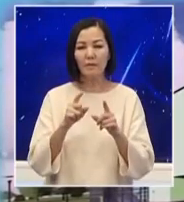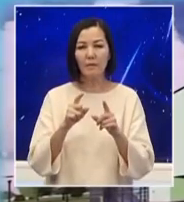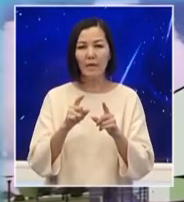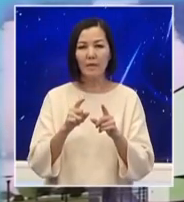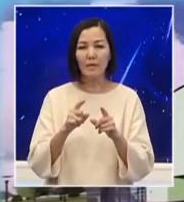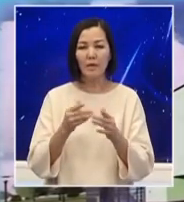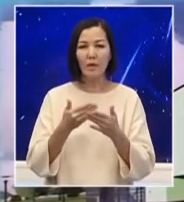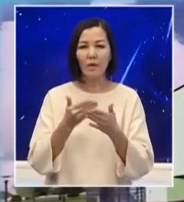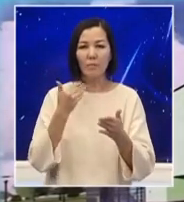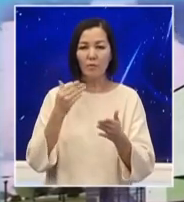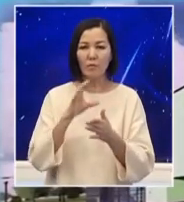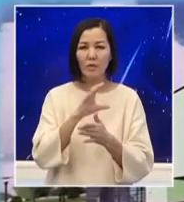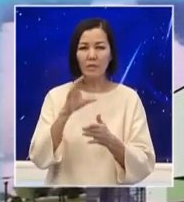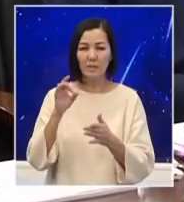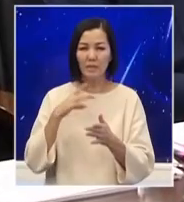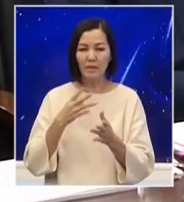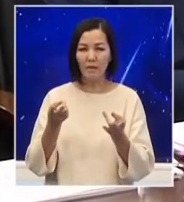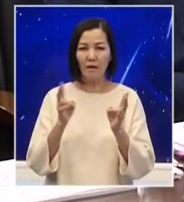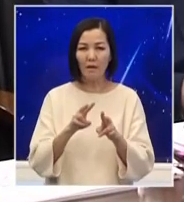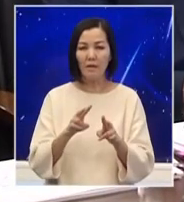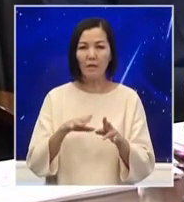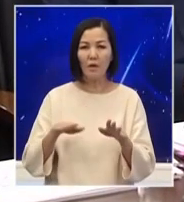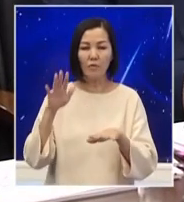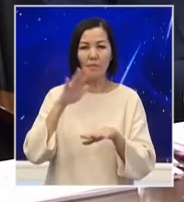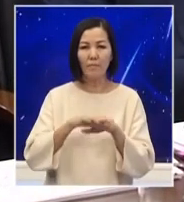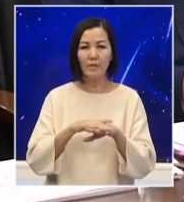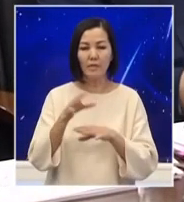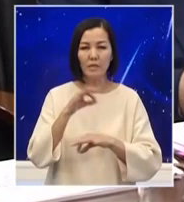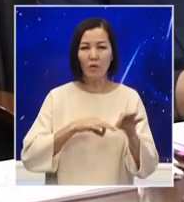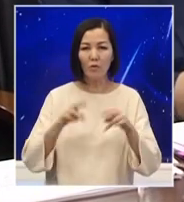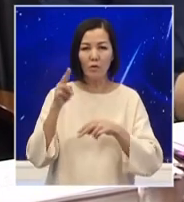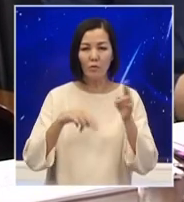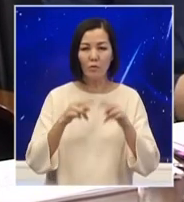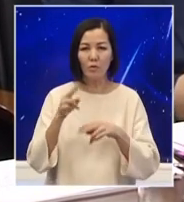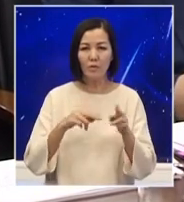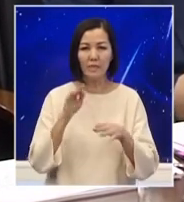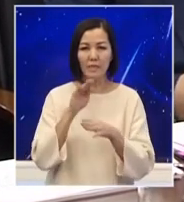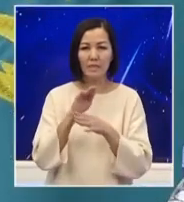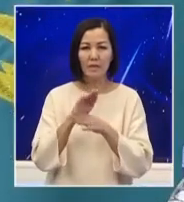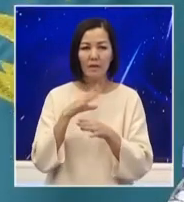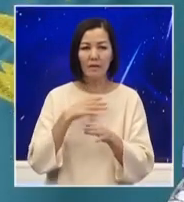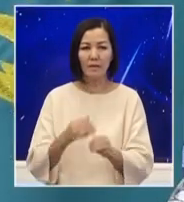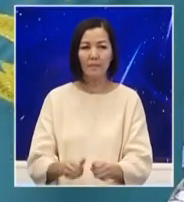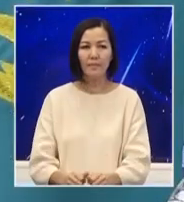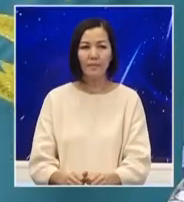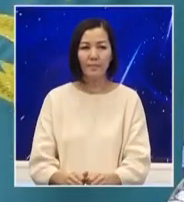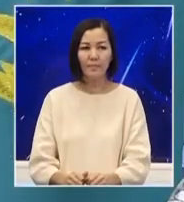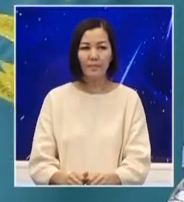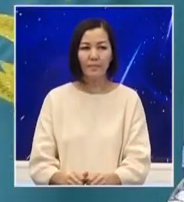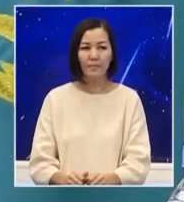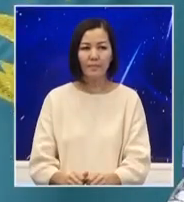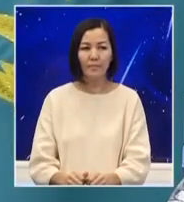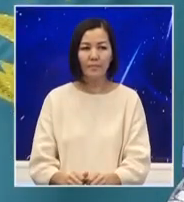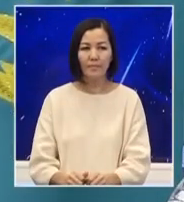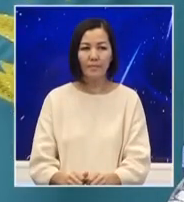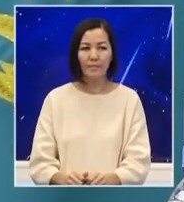кеңестік кезең ғимараттарына ұқсайды. Осылай деген облыс әкімі аудан басшысы мен сәулет құрылыс басқармасы басшысына сын айтты. Ой, бір нәрсе нелерді өдің